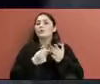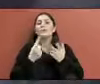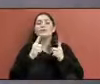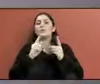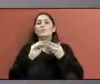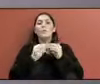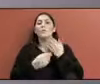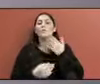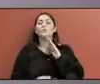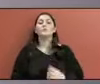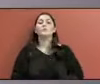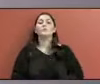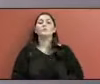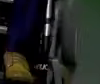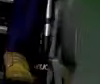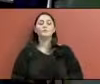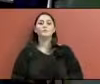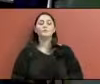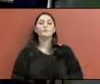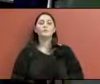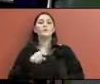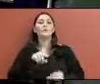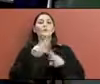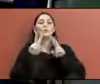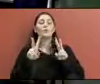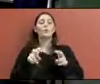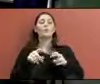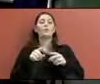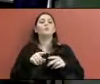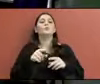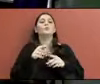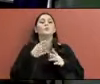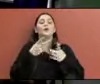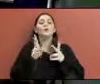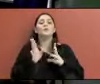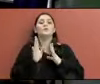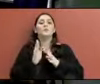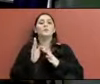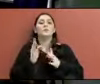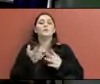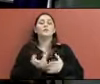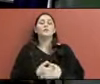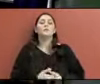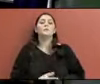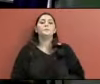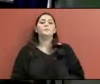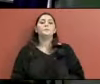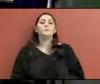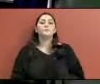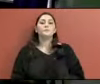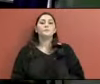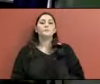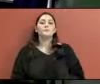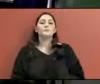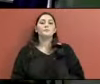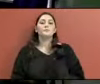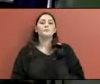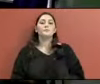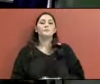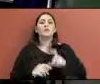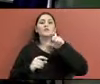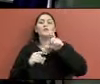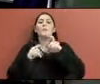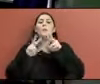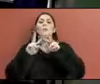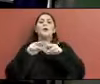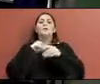Hazır bu konuya açmışken Cemil Meriç üzerinden devam edelim. Cemil Meriç içinde farklı olarak neler